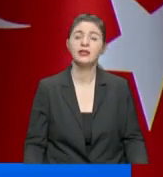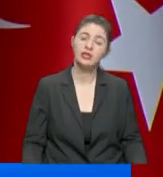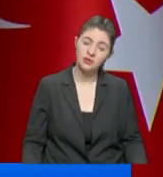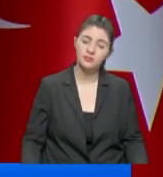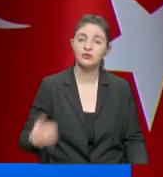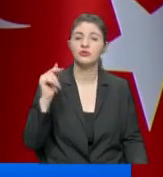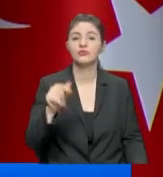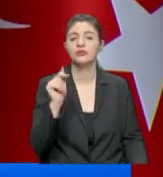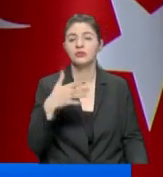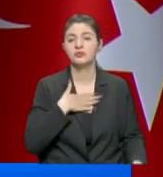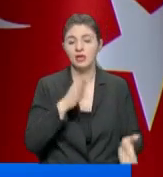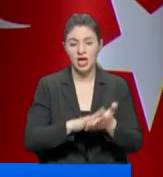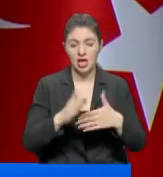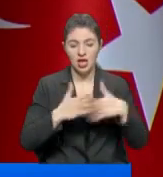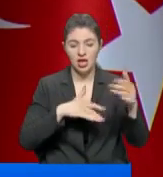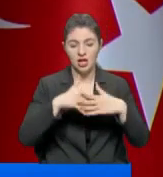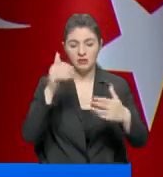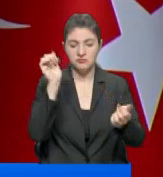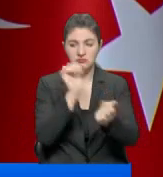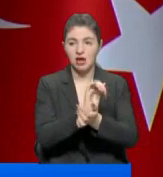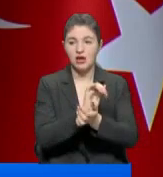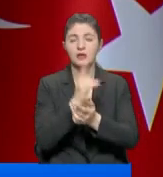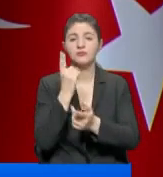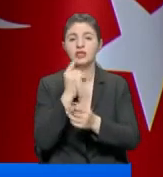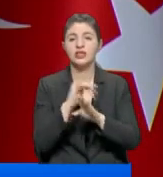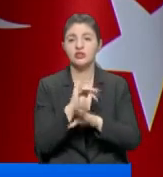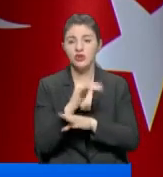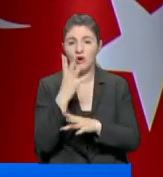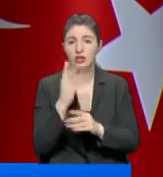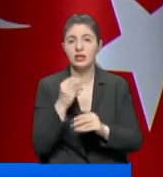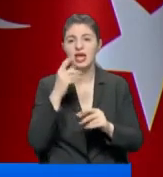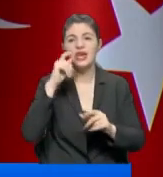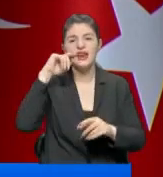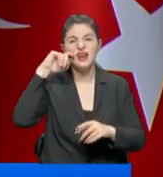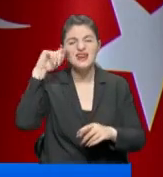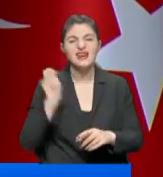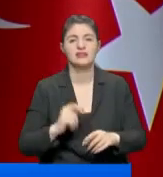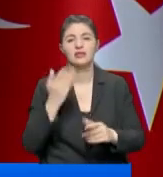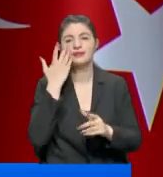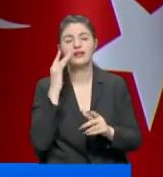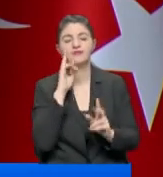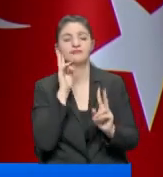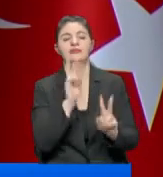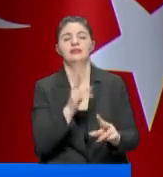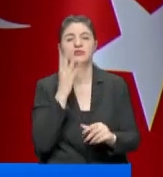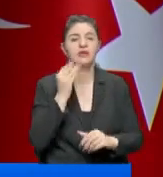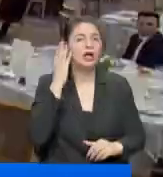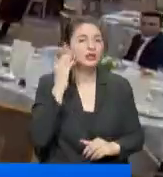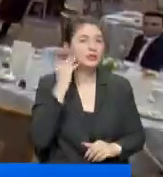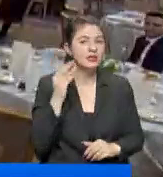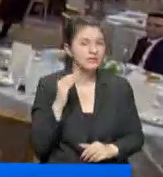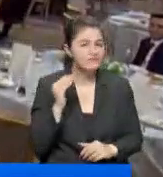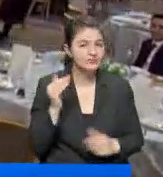bu elimiz kolumuz bağlı bir şekilde yaşanan rezaletlere seyirci kalacağımız anlamına